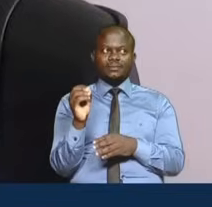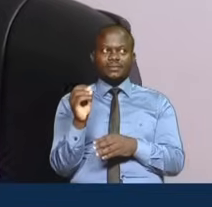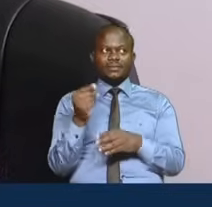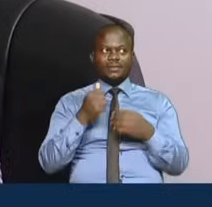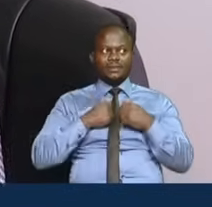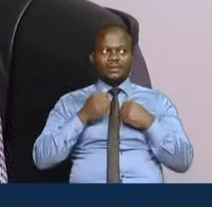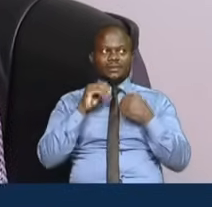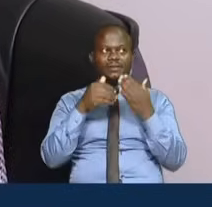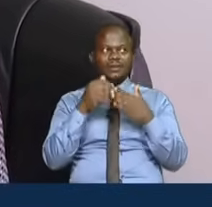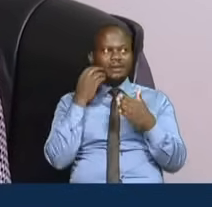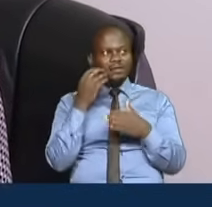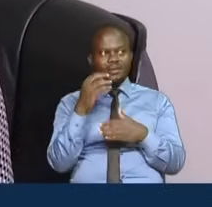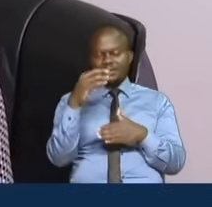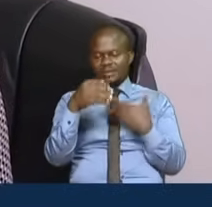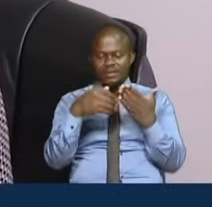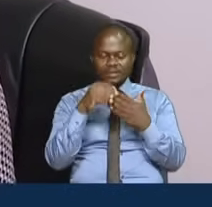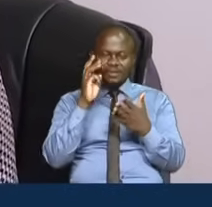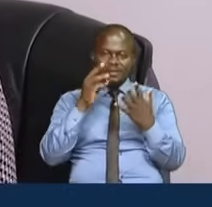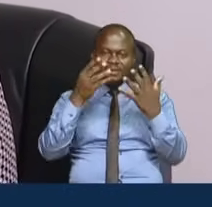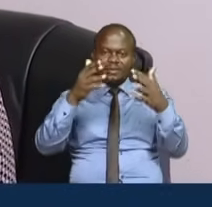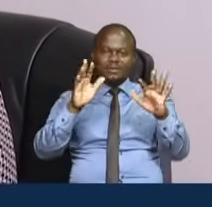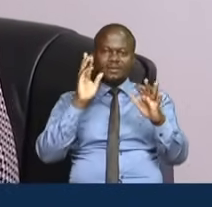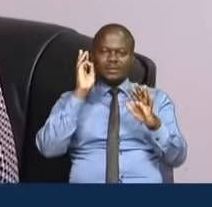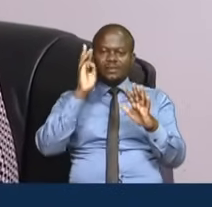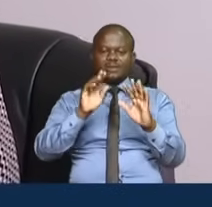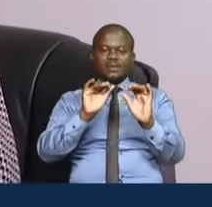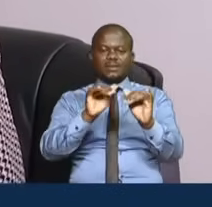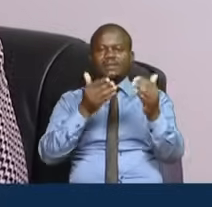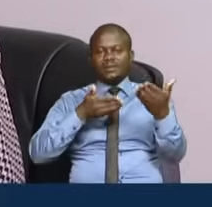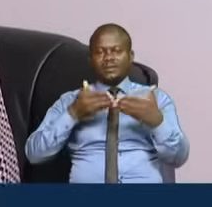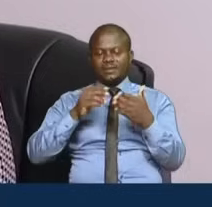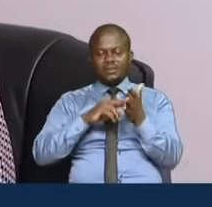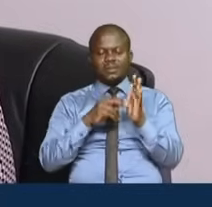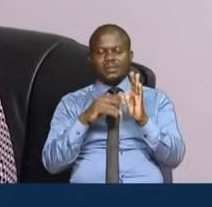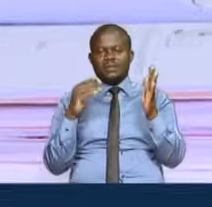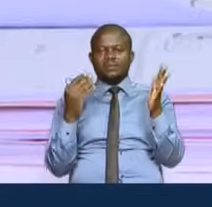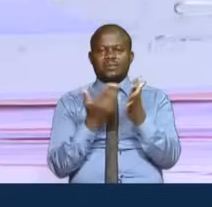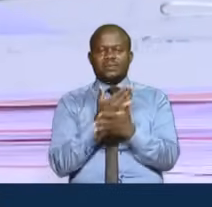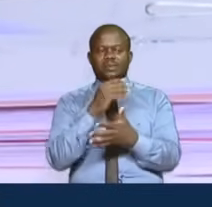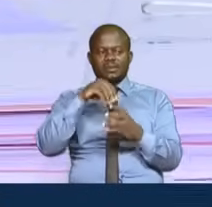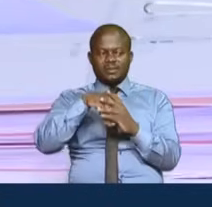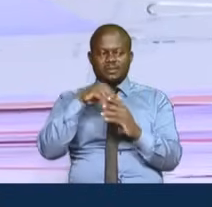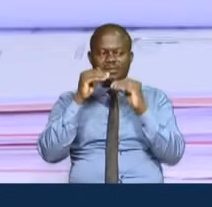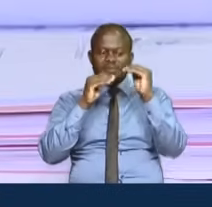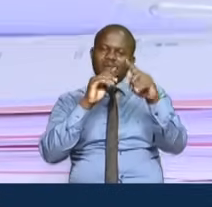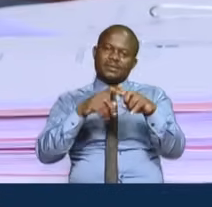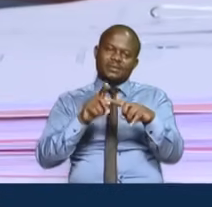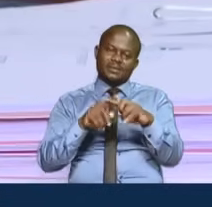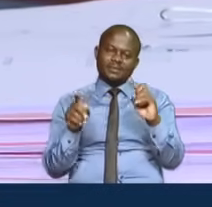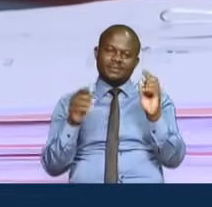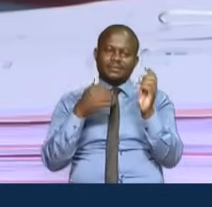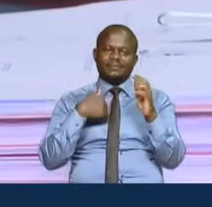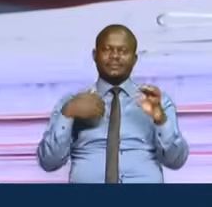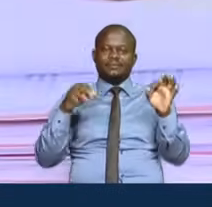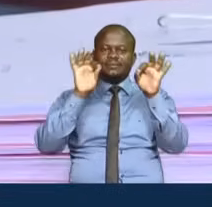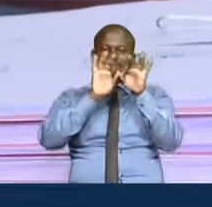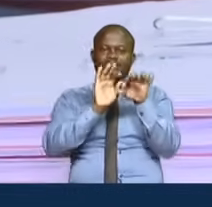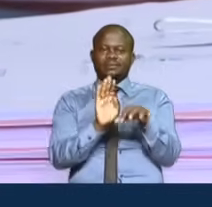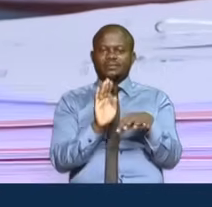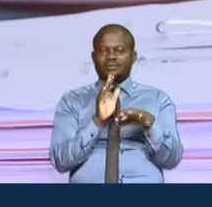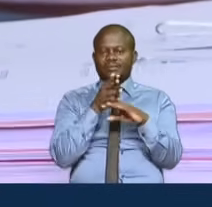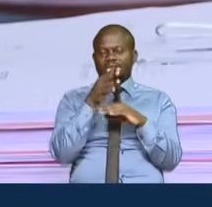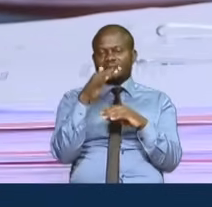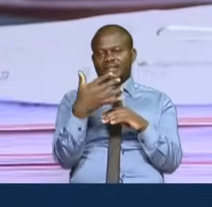Aya mezi atatu ubukangurambaga buzamara azasiga hakiriwe imishinga mishya iri mu nzego zitandukanye ifite agaciro ka miliyari zisaga